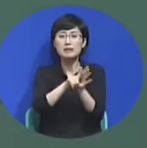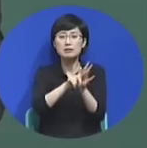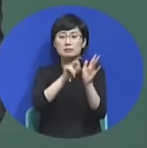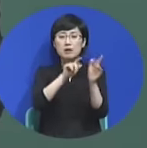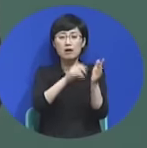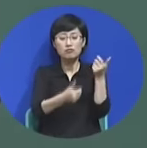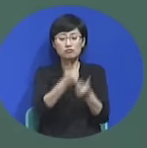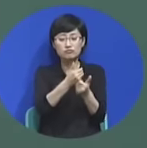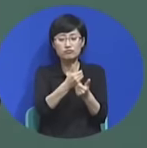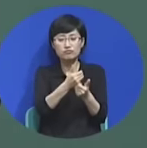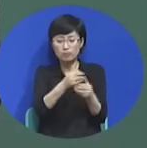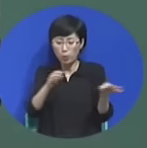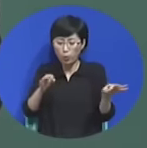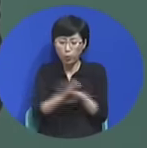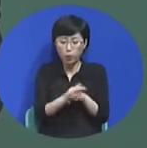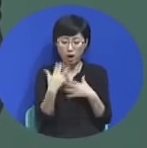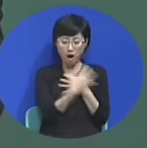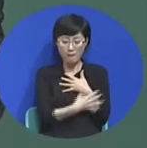거예요.